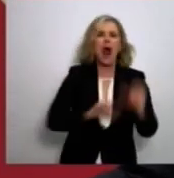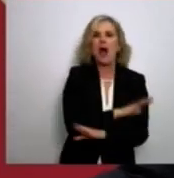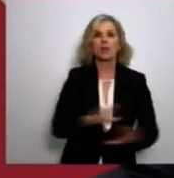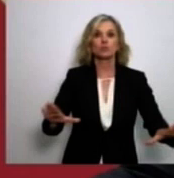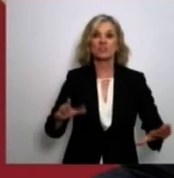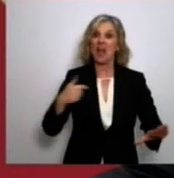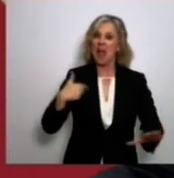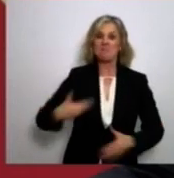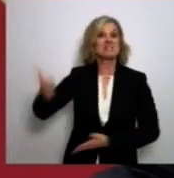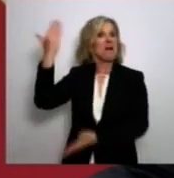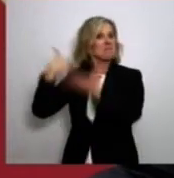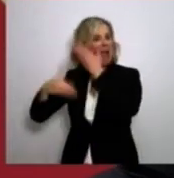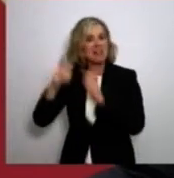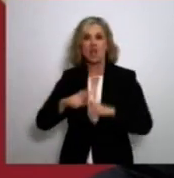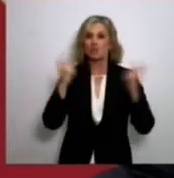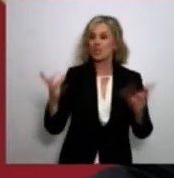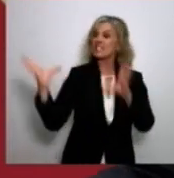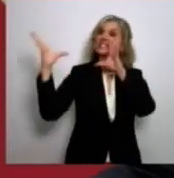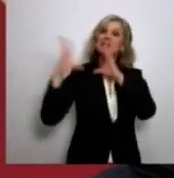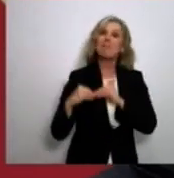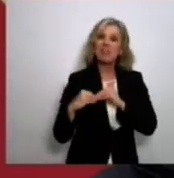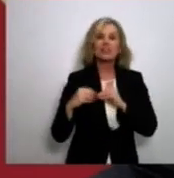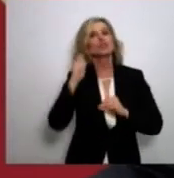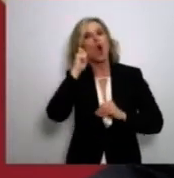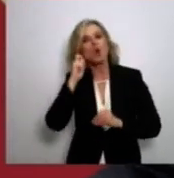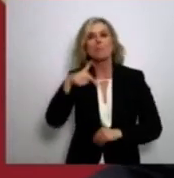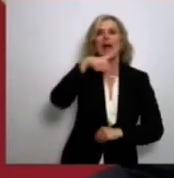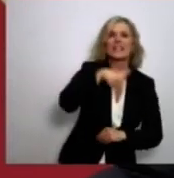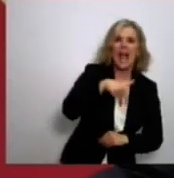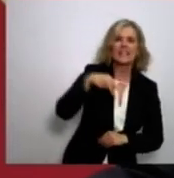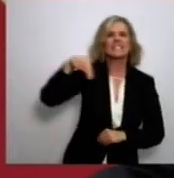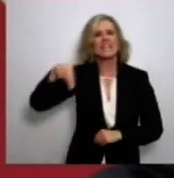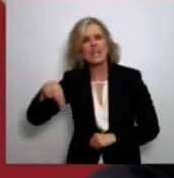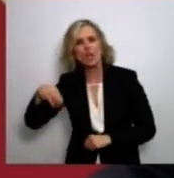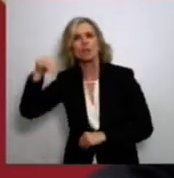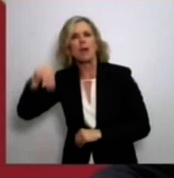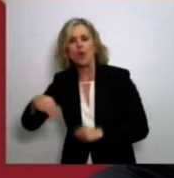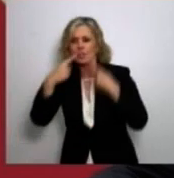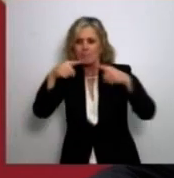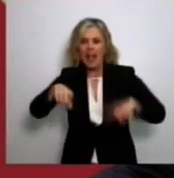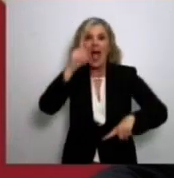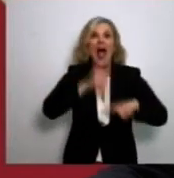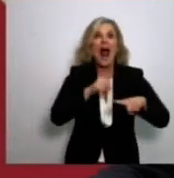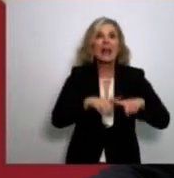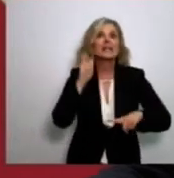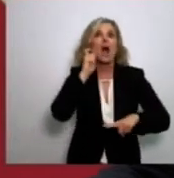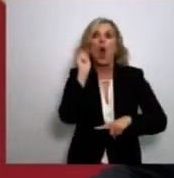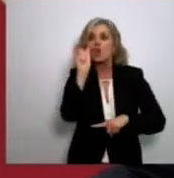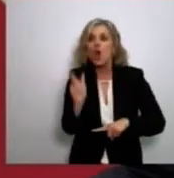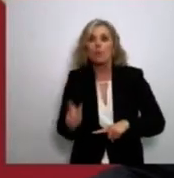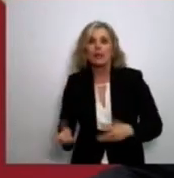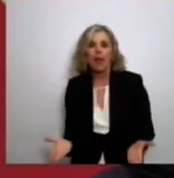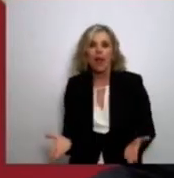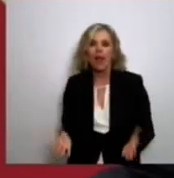Γνωρίσαμε σχολείο που είχαμε συμμαθητή τον Γιάννη, τον Νίκο, τον Μανώλη, την Μαρία, την Άννα. Δεν